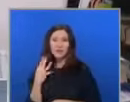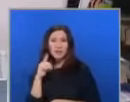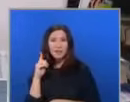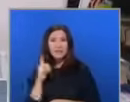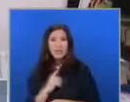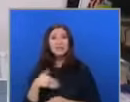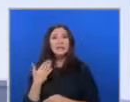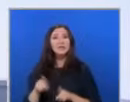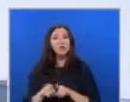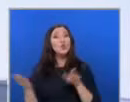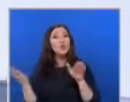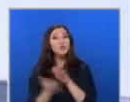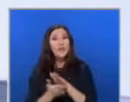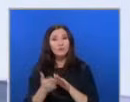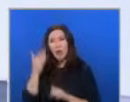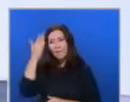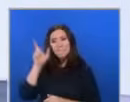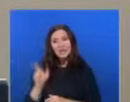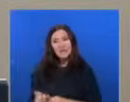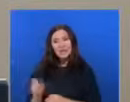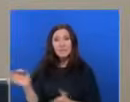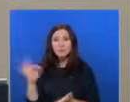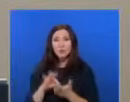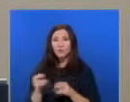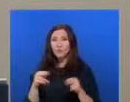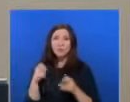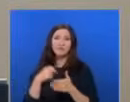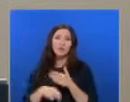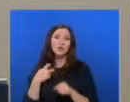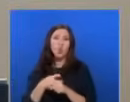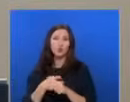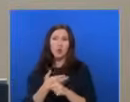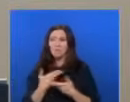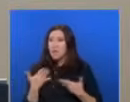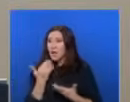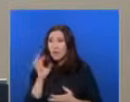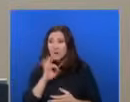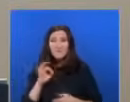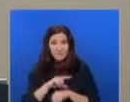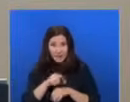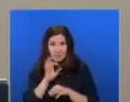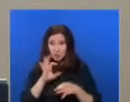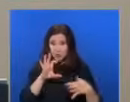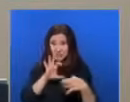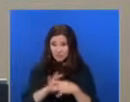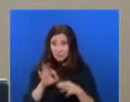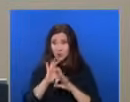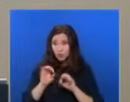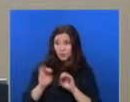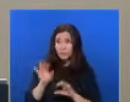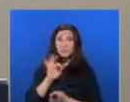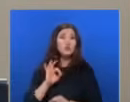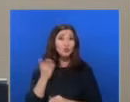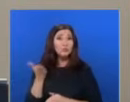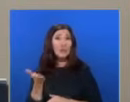досието на пациента е пристигнало в комисията, твърдят лекарите. Ние нямаме време нито да се свържем, нито да ги информираме, нито тези хора да